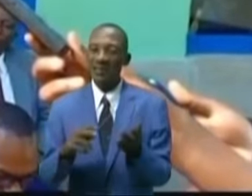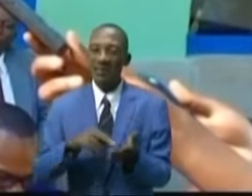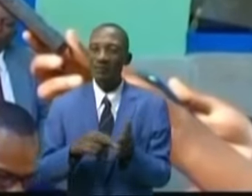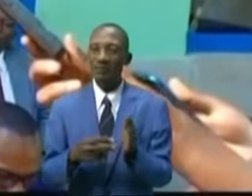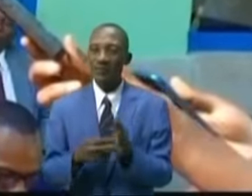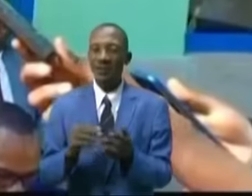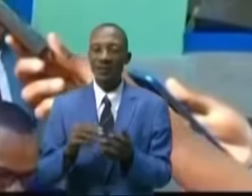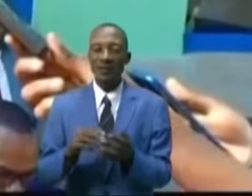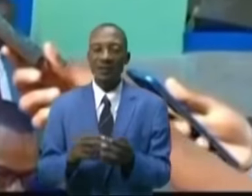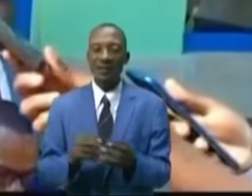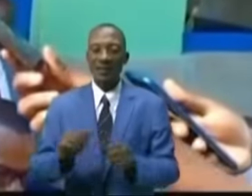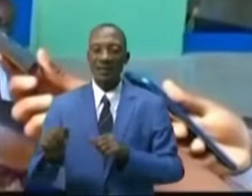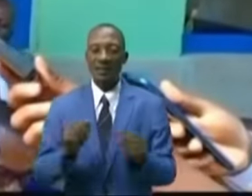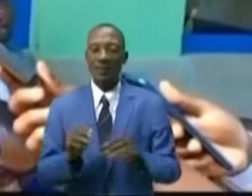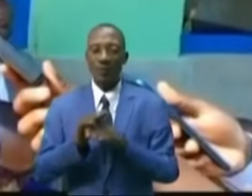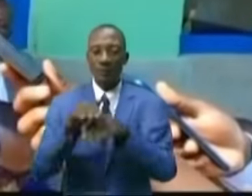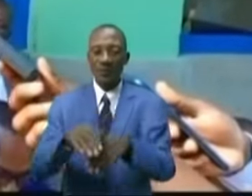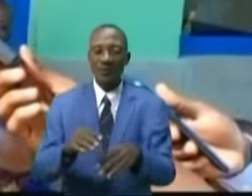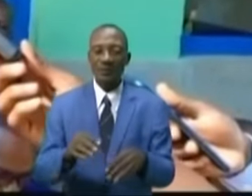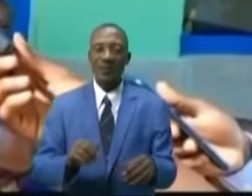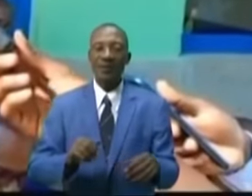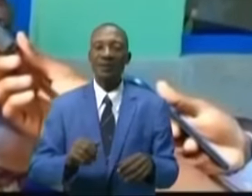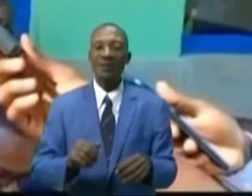à la hors session donc,